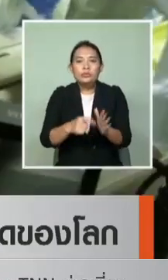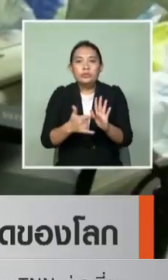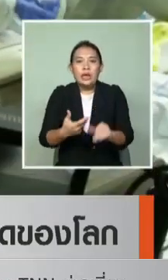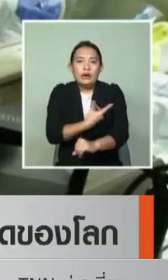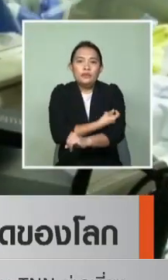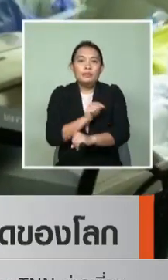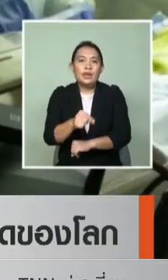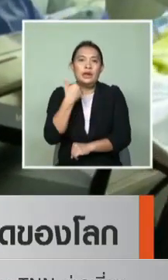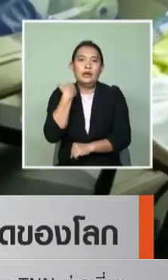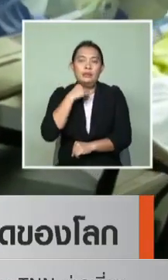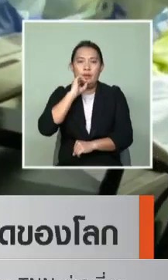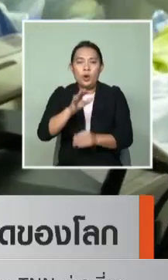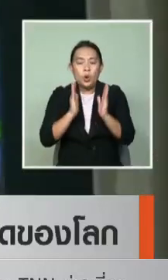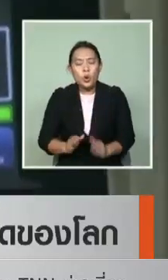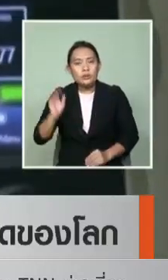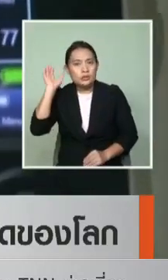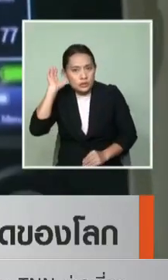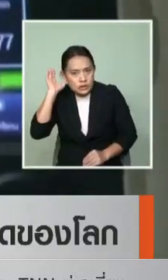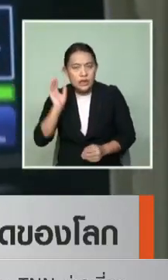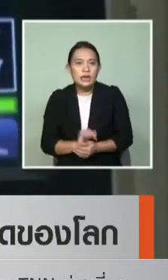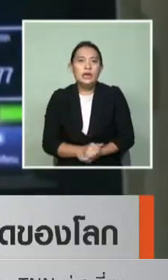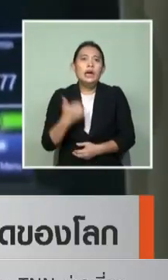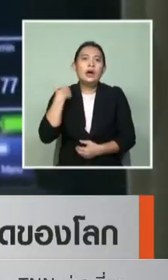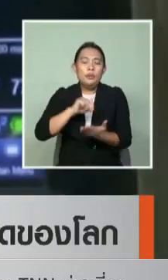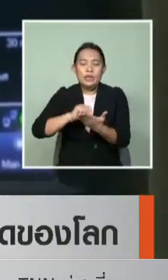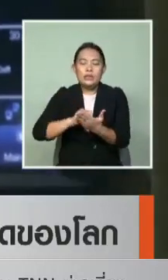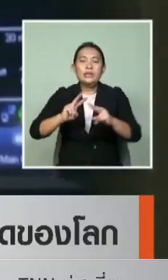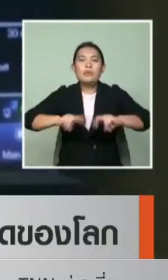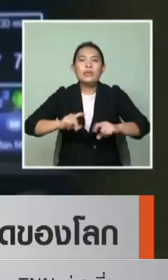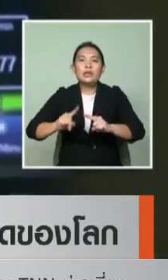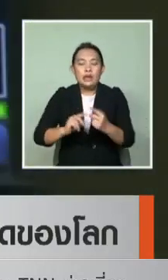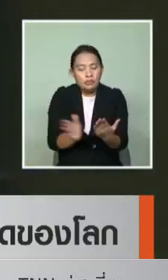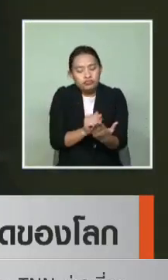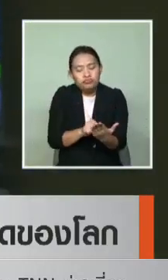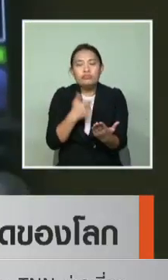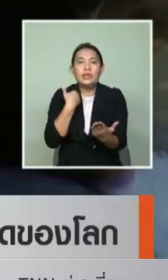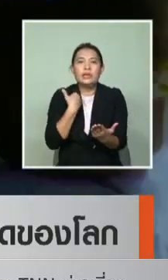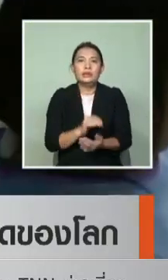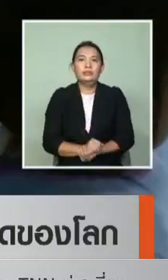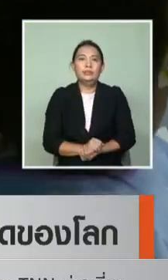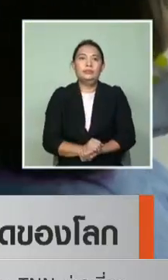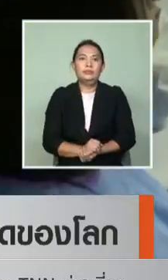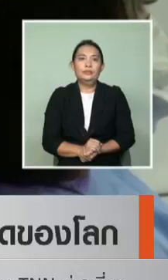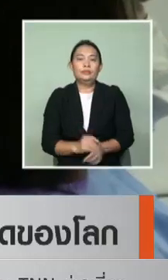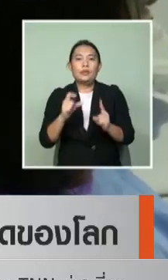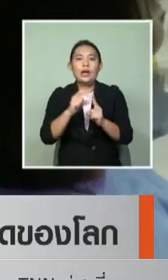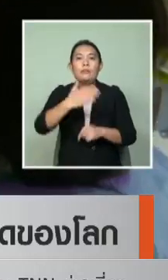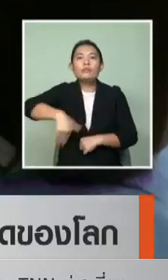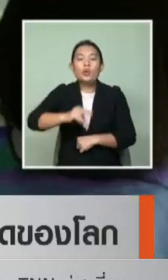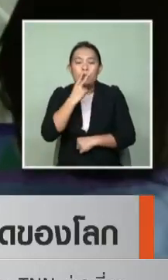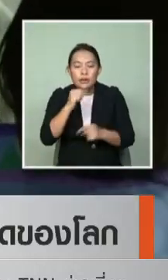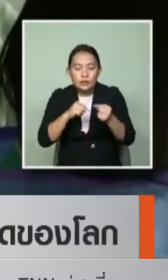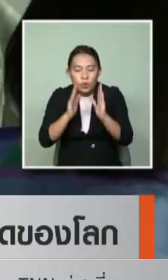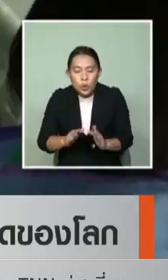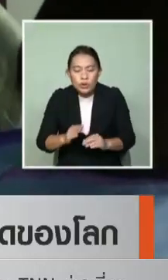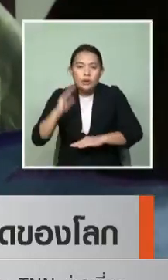ทีนี้มันก็มีอื่นๆอีกนะคะบทความอื่นนอกจากเรื่องของการรักษาหายราวปาฏิหาริย์นะคะยังมีคำที่คนหายเยอะแล้วก็มีการ